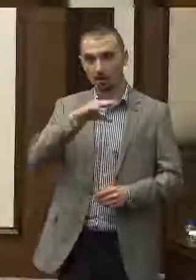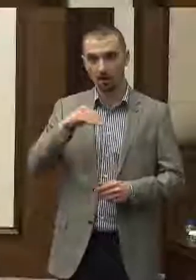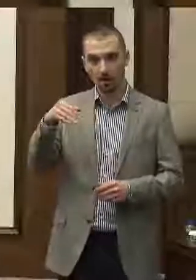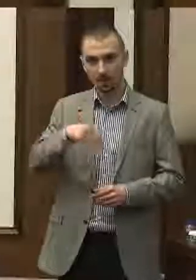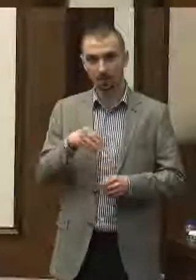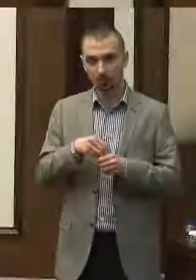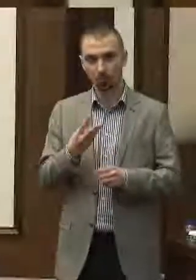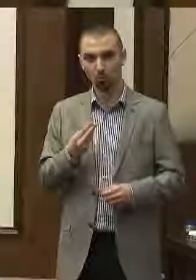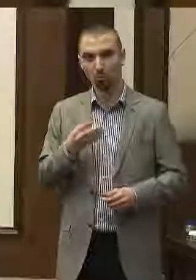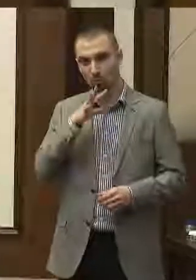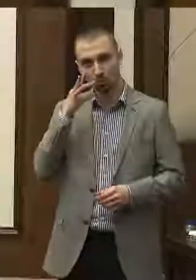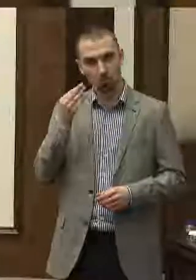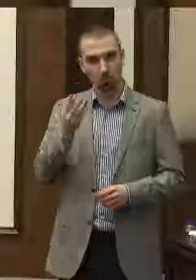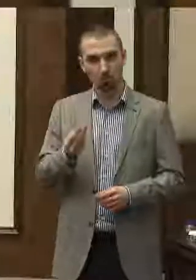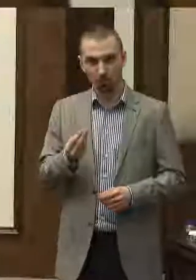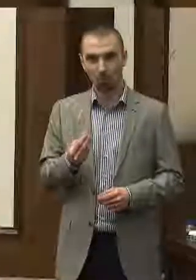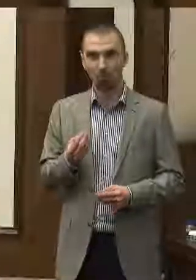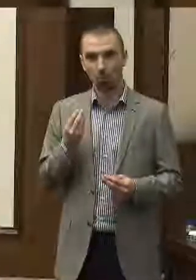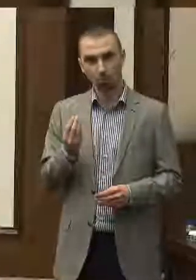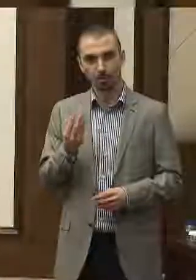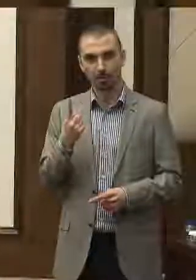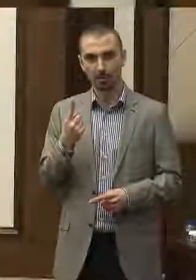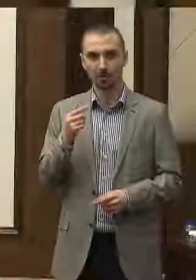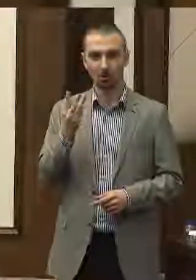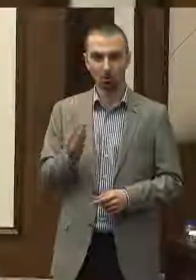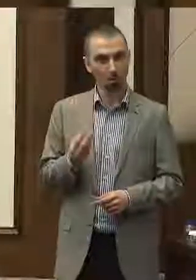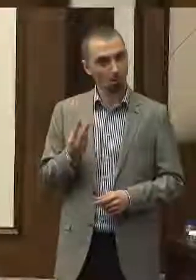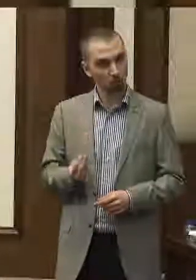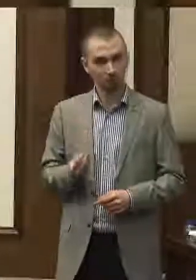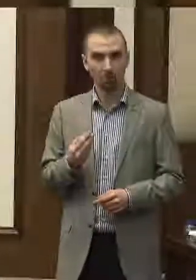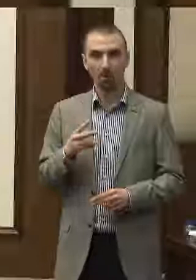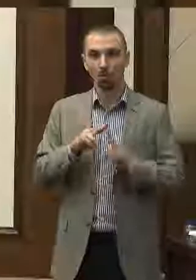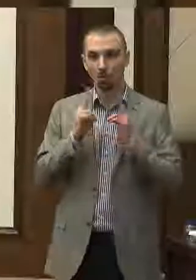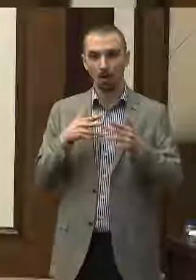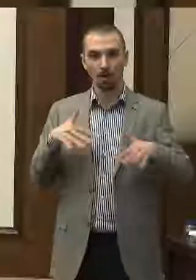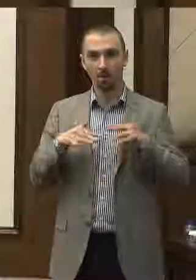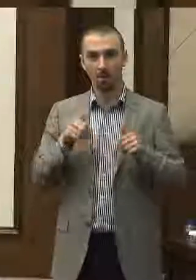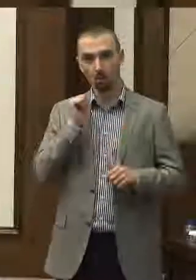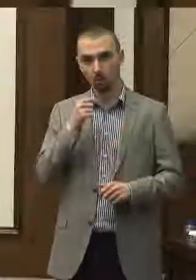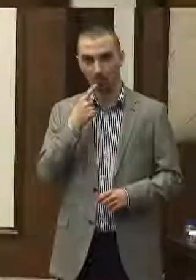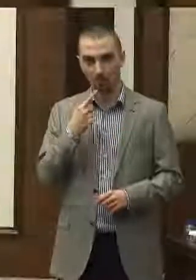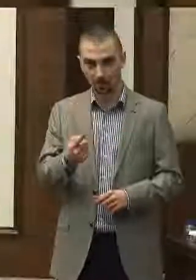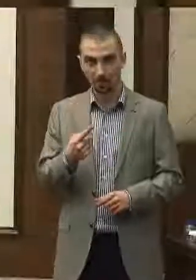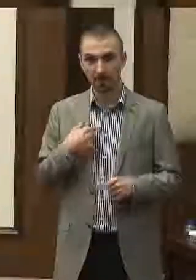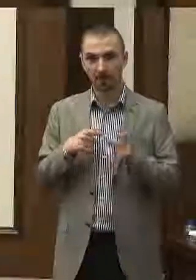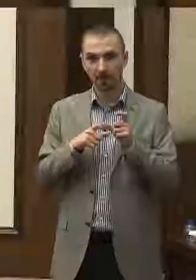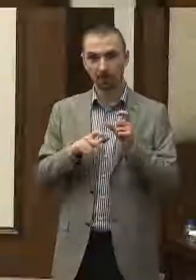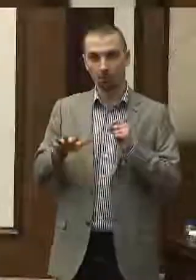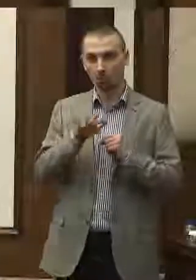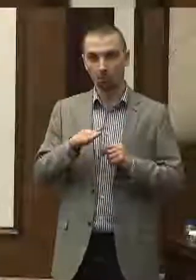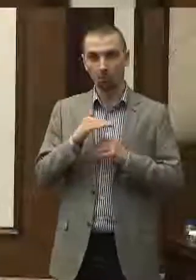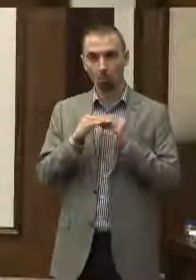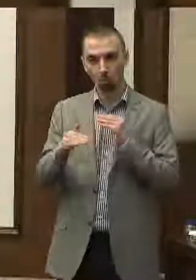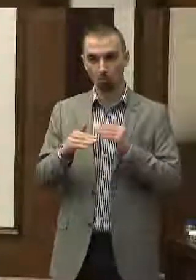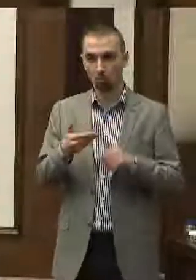olmaktan çok mutluyum. Güzel bir gün aslında. Dünya Engelliler Günü diyoruz ama biz de sivil toplum kuruluşu olarak şunu